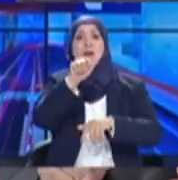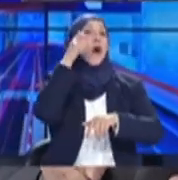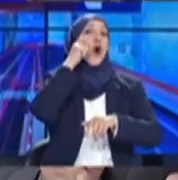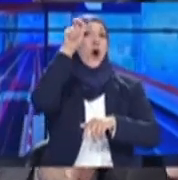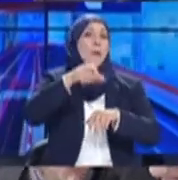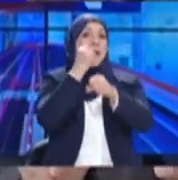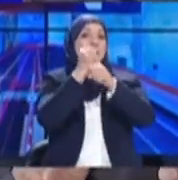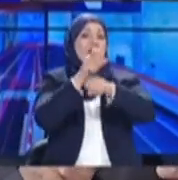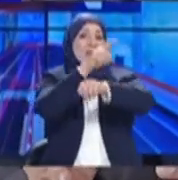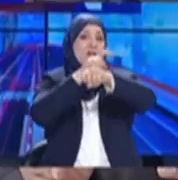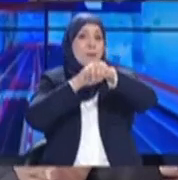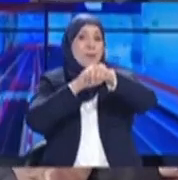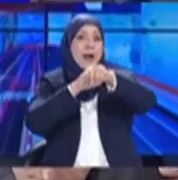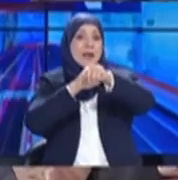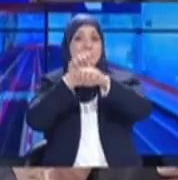الحزب الصحي